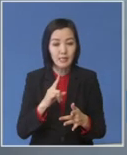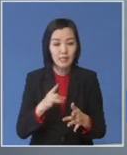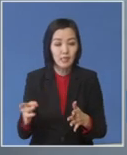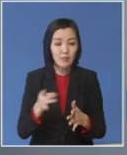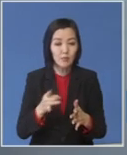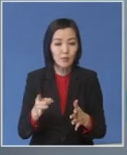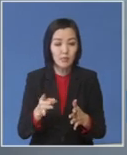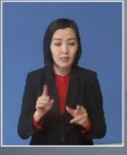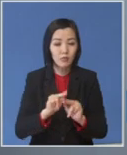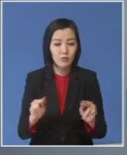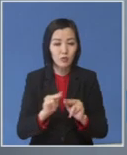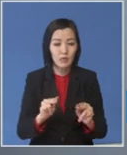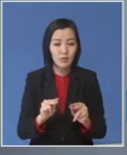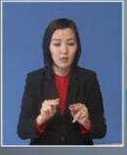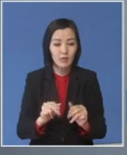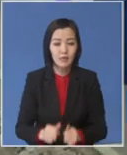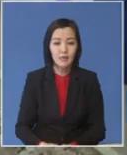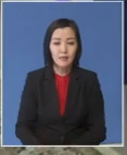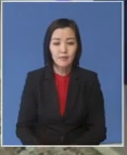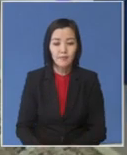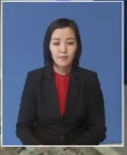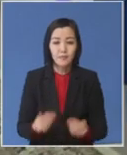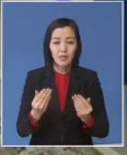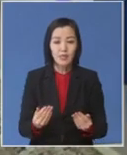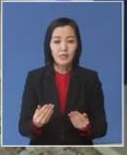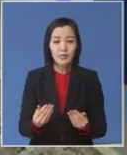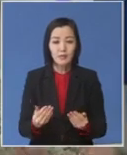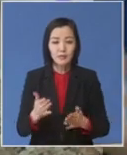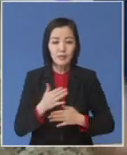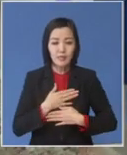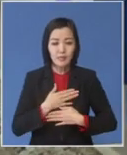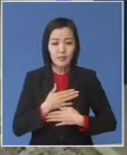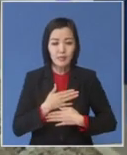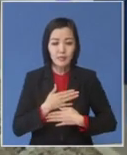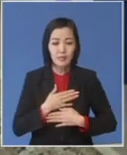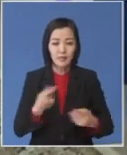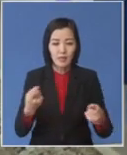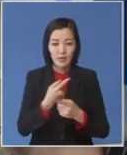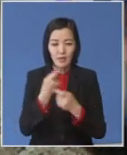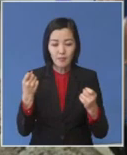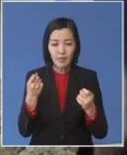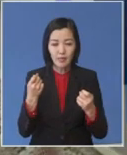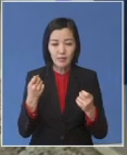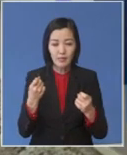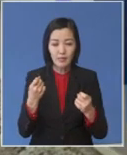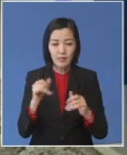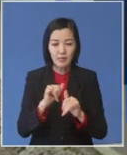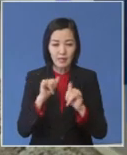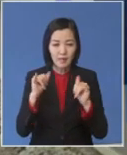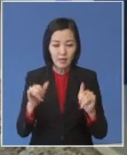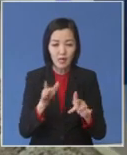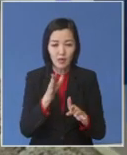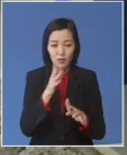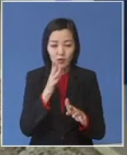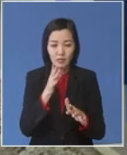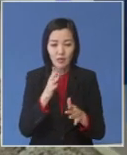ұстаз Гүлшарбан Жанна Қамылбай қызы. Қазіргі біздің мына ақпараттық заманда алға озып келе жатқан, бізден бұрын